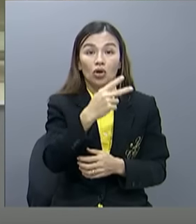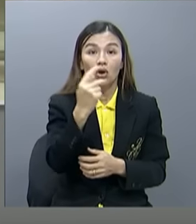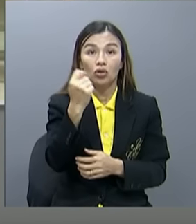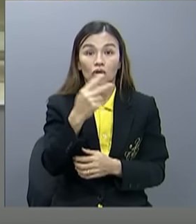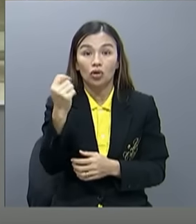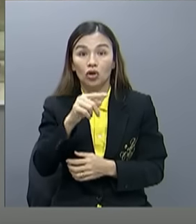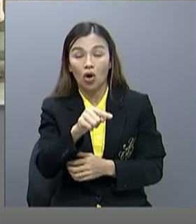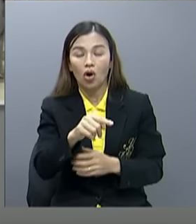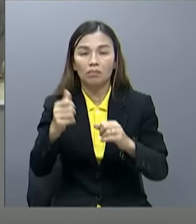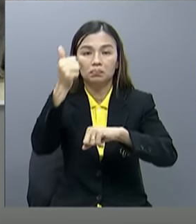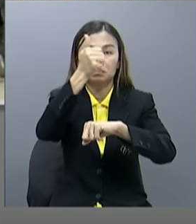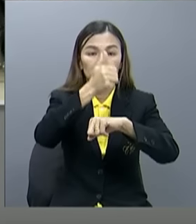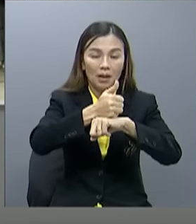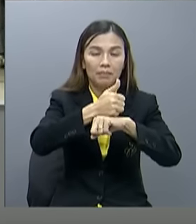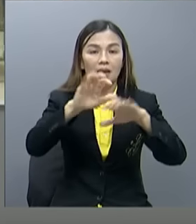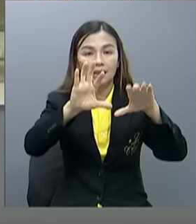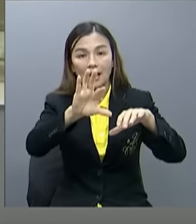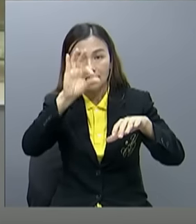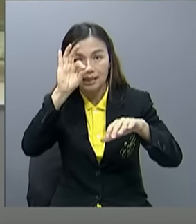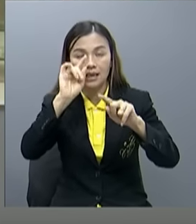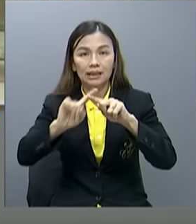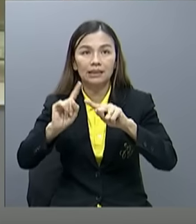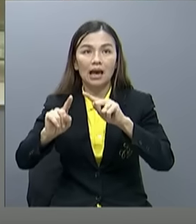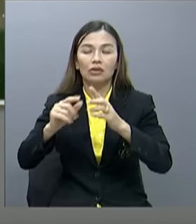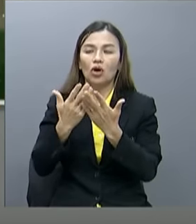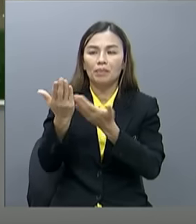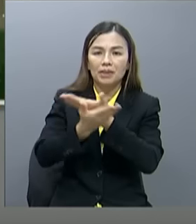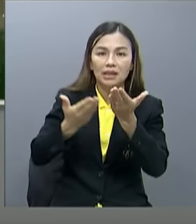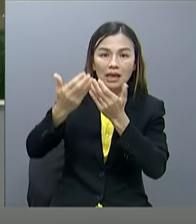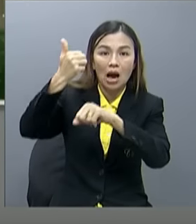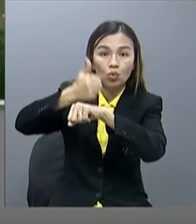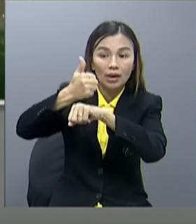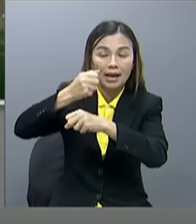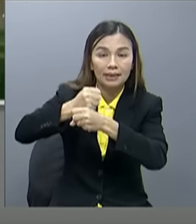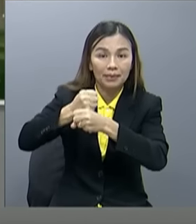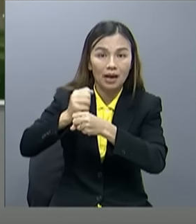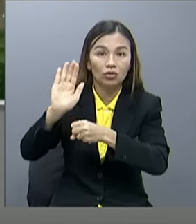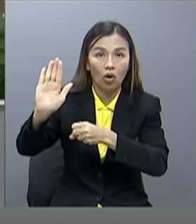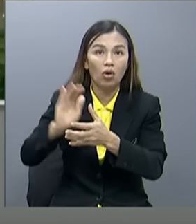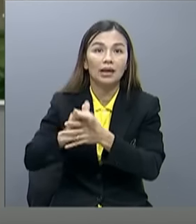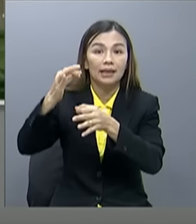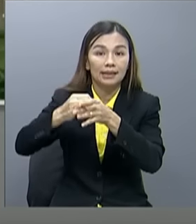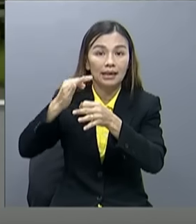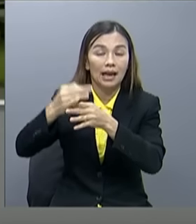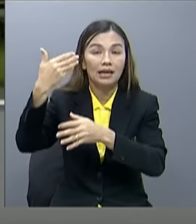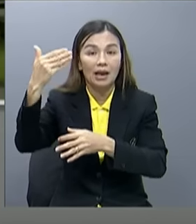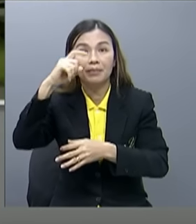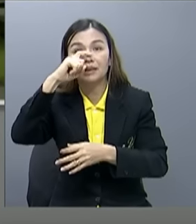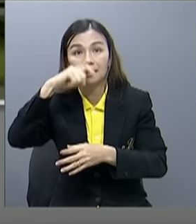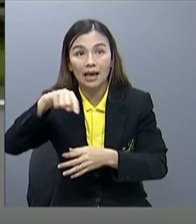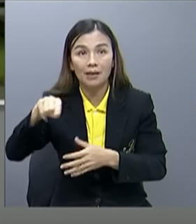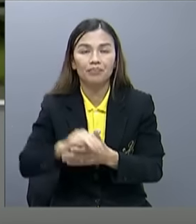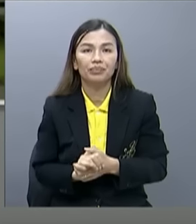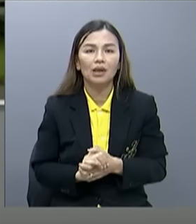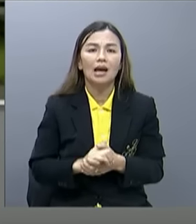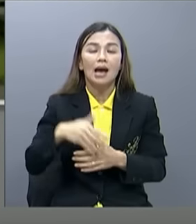การพิจารณาผลการดำเนินงานของผู้ว่าธปท.นั่นเองค่ะแต่คุณผู้ชมนี่ไม่ใช่ครั้งแรกค่ะที่ในประวัติศาสตร์ไทยธนาคาร